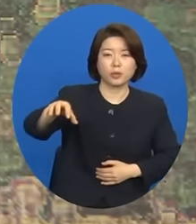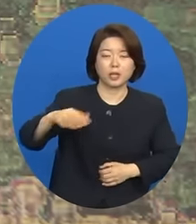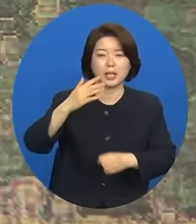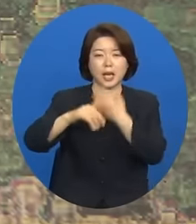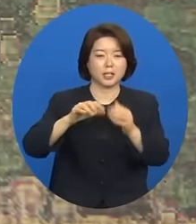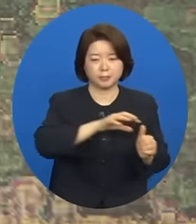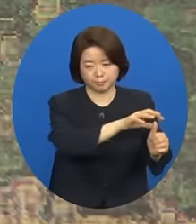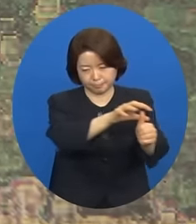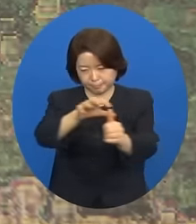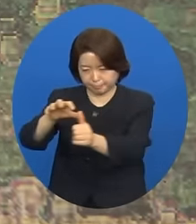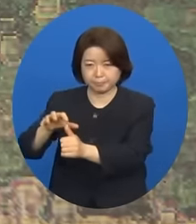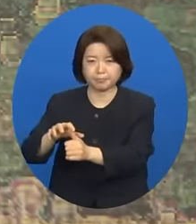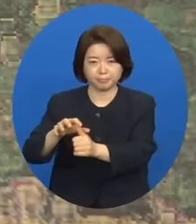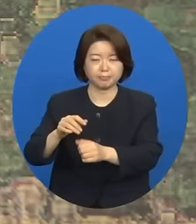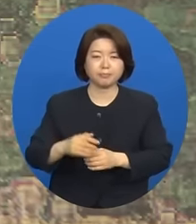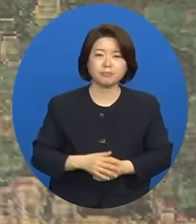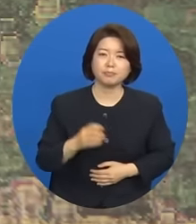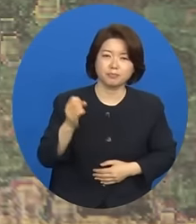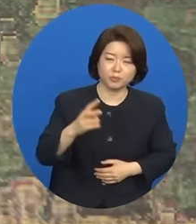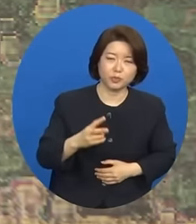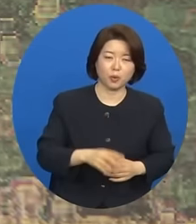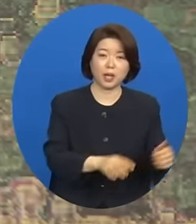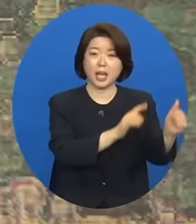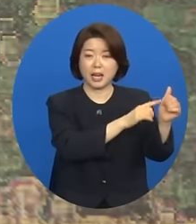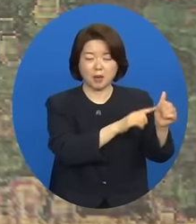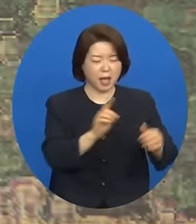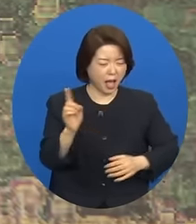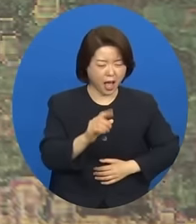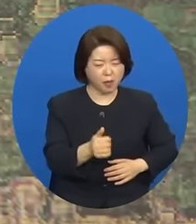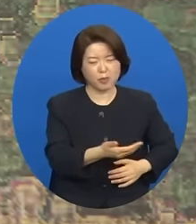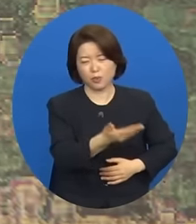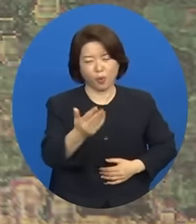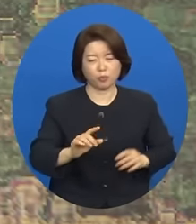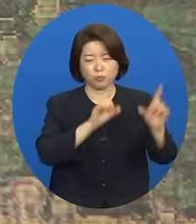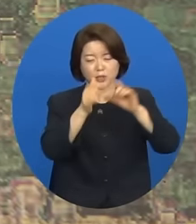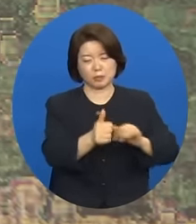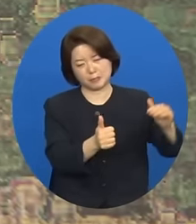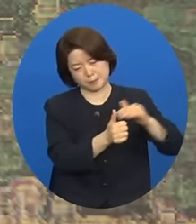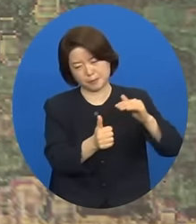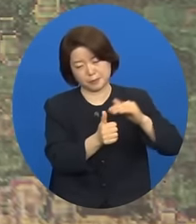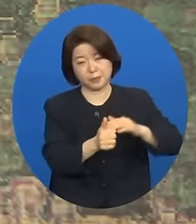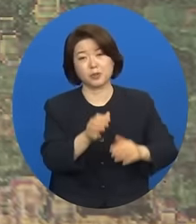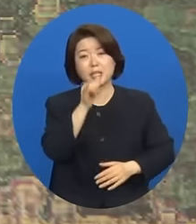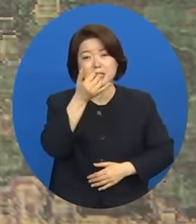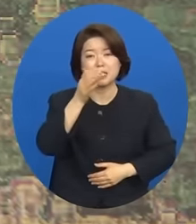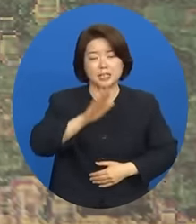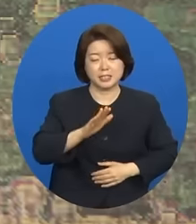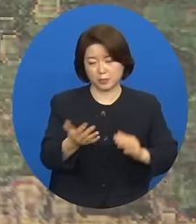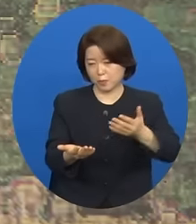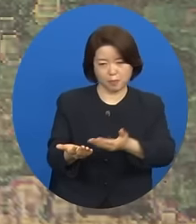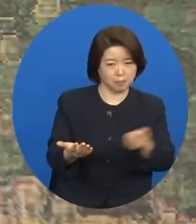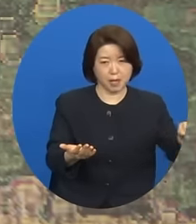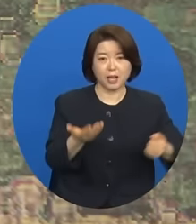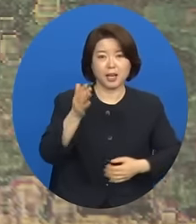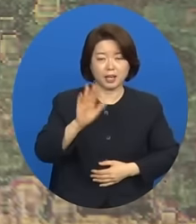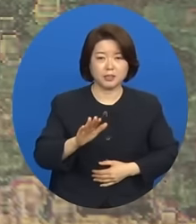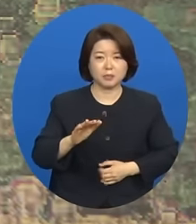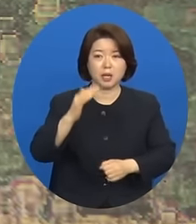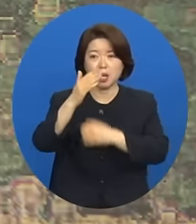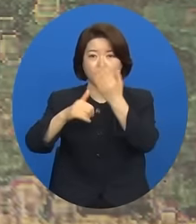지키시고 보호하시고 라반이 아무리 여러분들의 삶에서 여러분을 괴롭히고 빼앗으려 해도 하나님은